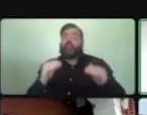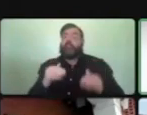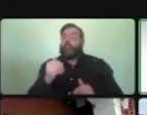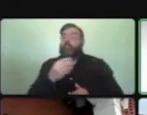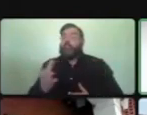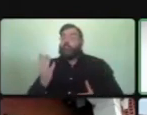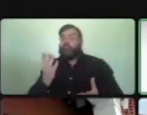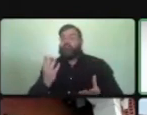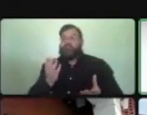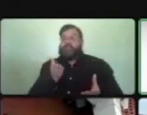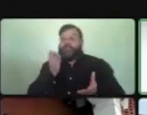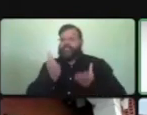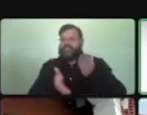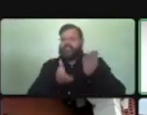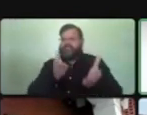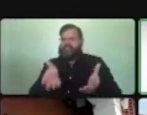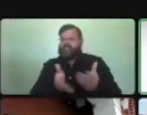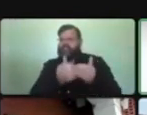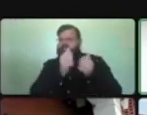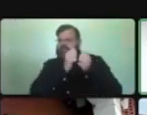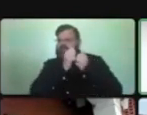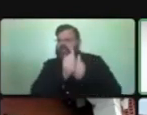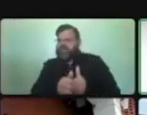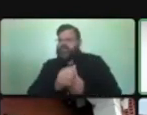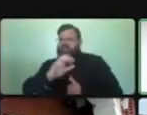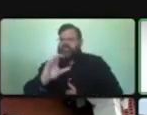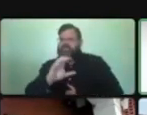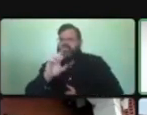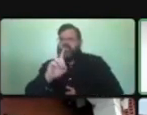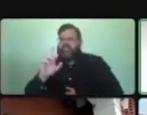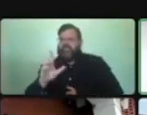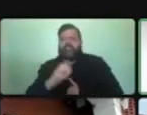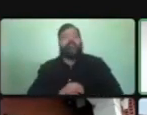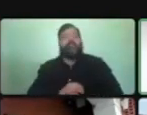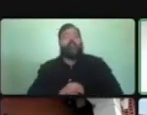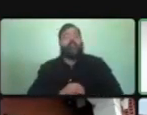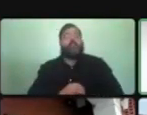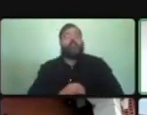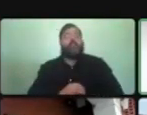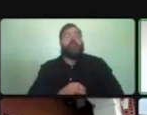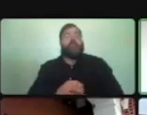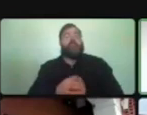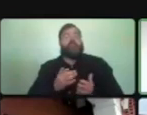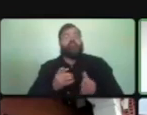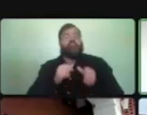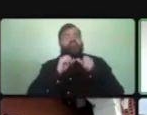angependa kuzitumia. Tutafuata mwongozo wa CDC kama nilivyosema. Kwa hivyo